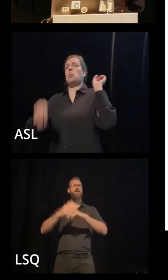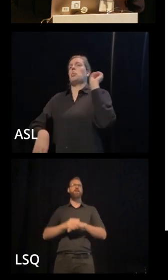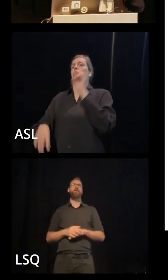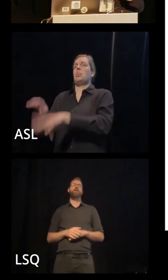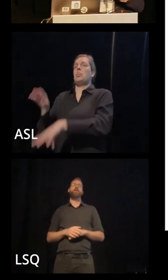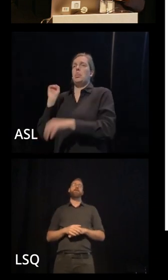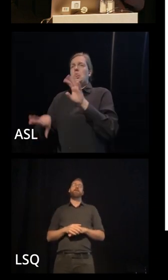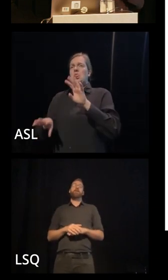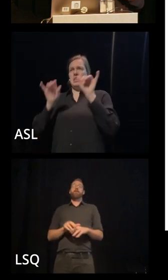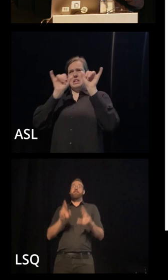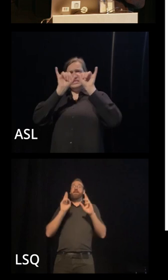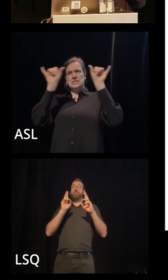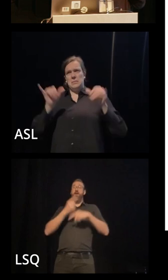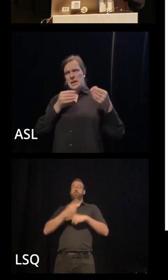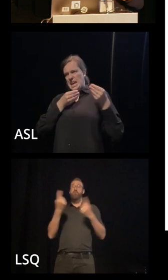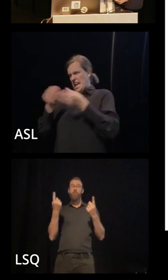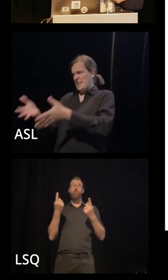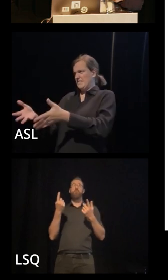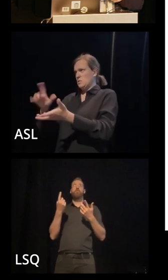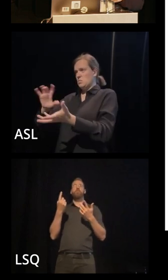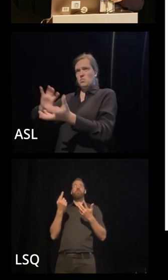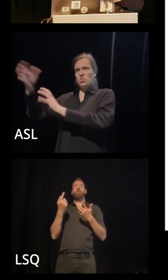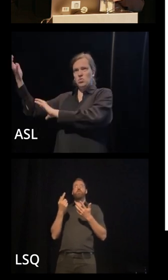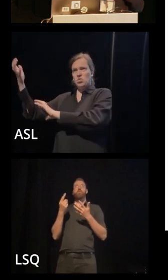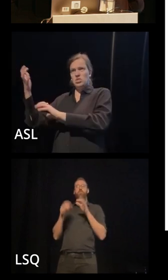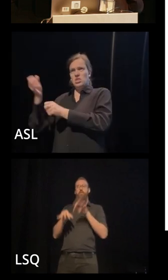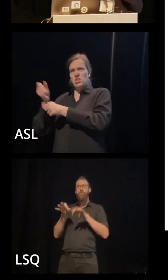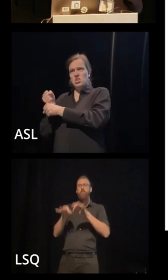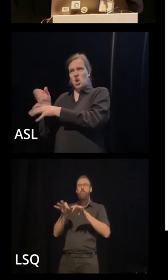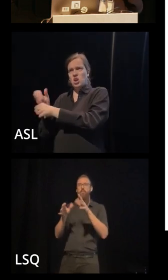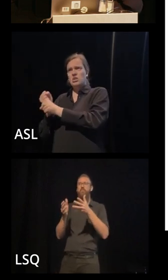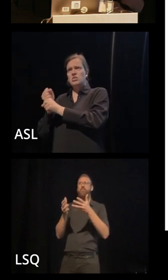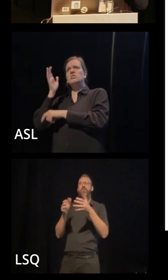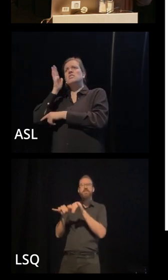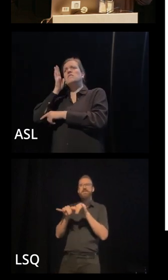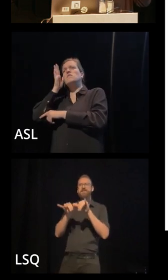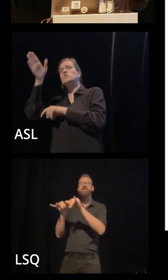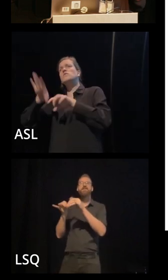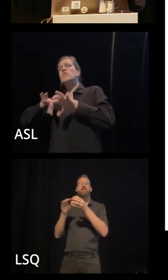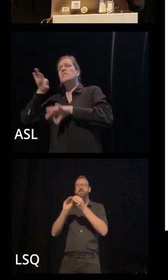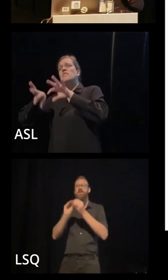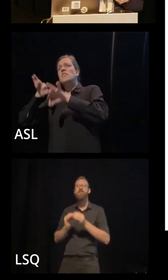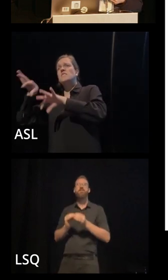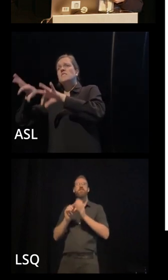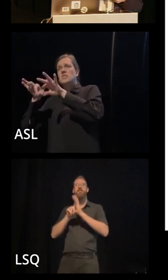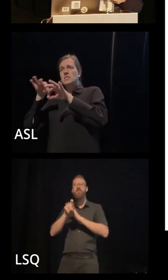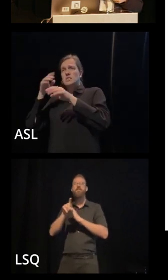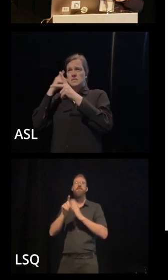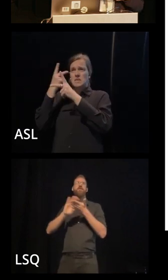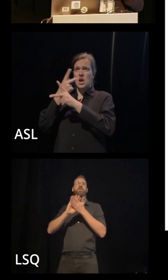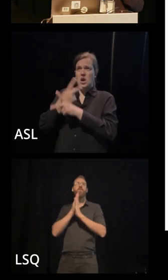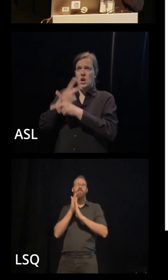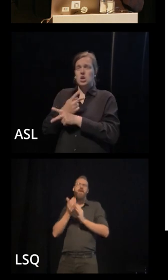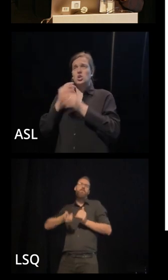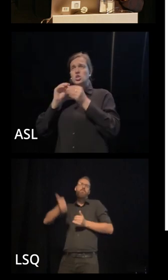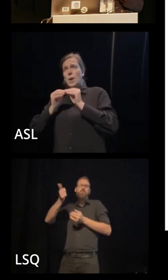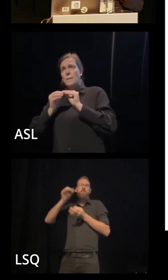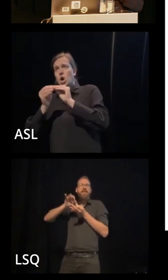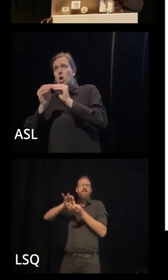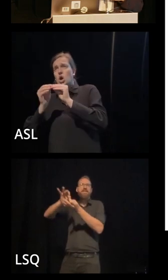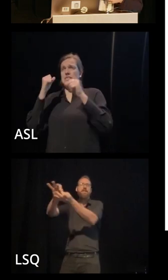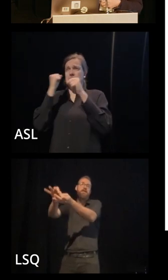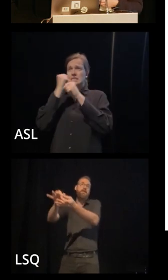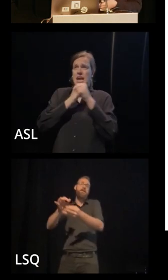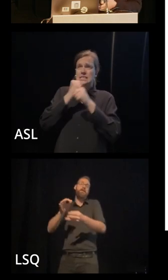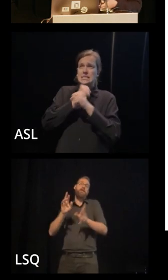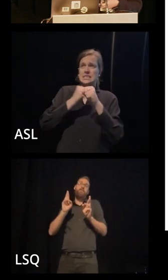jour, je pourrai également prendre des données et essayer de chercher comment mesurer ou quantifier ou, bref, documenter une approche comme celle-ci qui, je